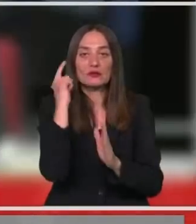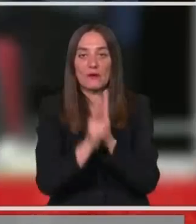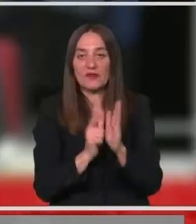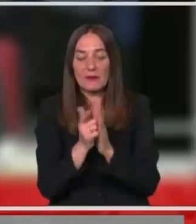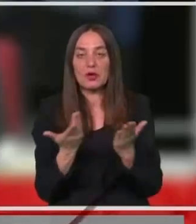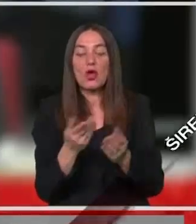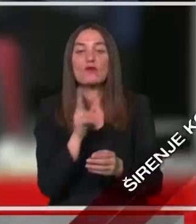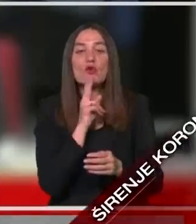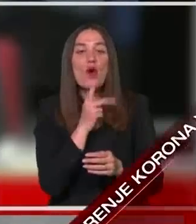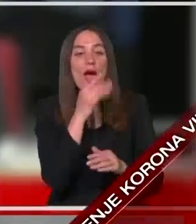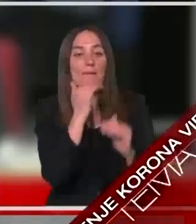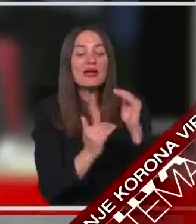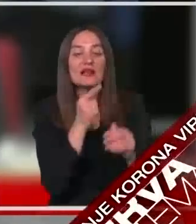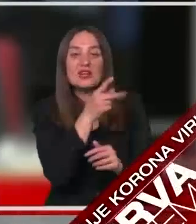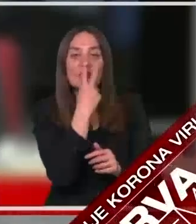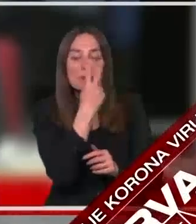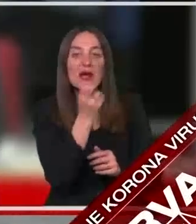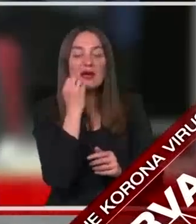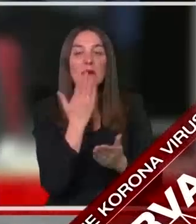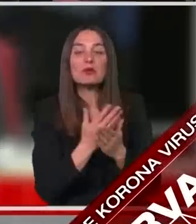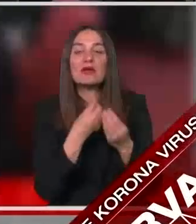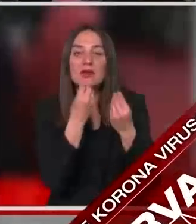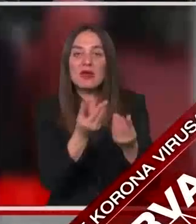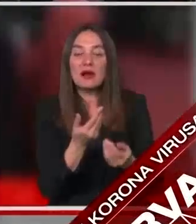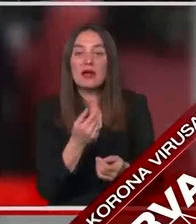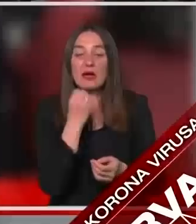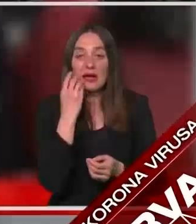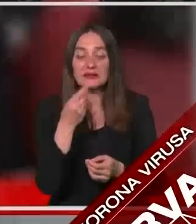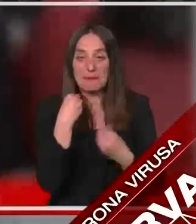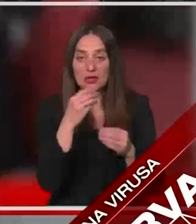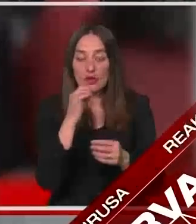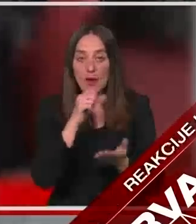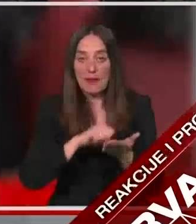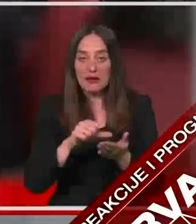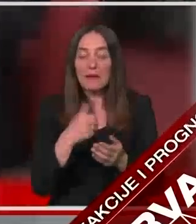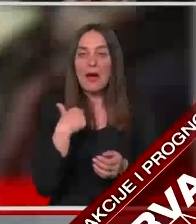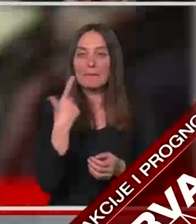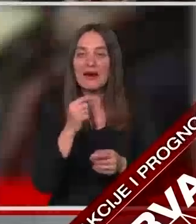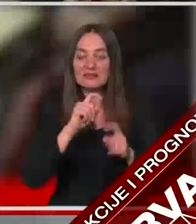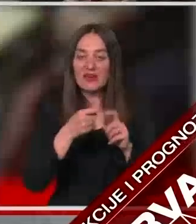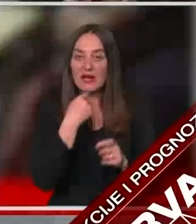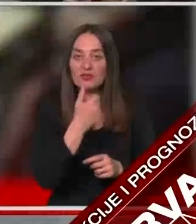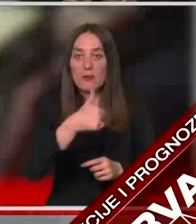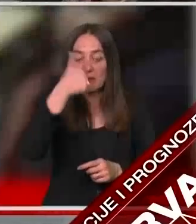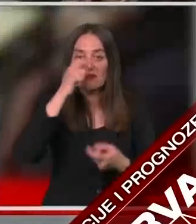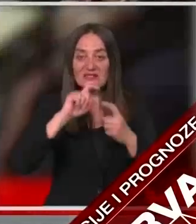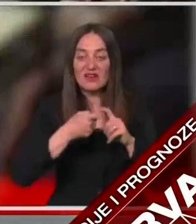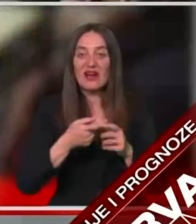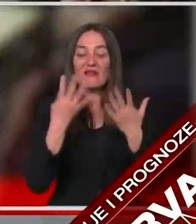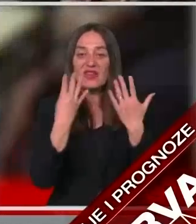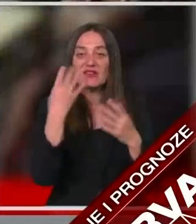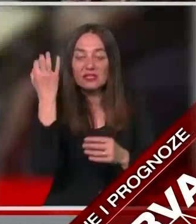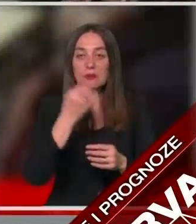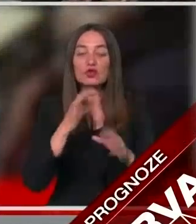Koje bilanse ćete vi posmatrati kada budete davali? Ali evo, pošto smo pričali malo pre o bankama, samo da vam kažem par nekih stvari. Prva stvar je 90%